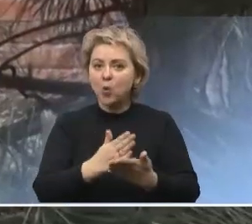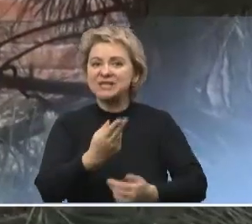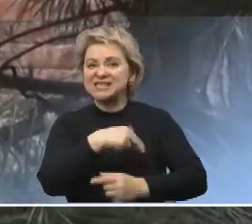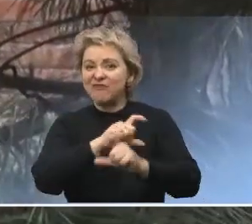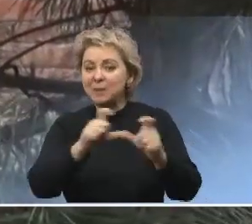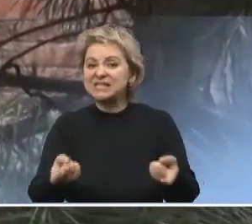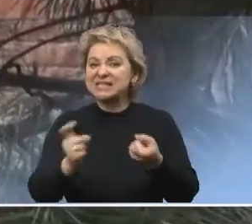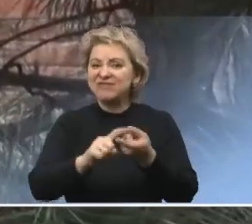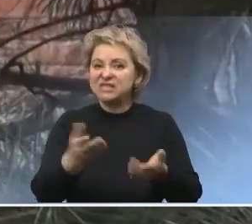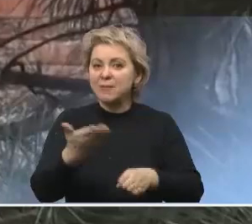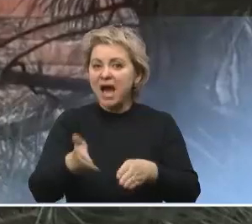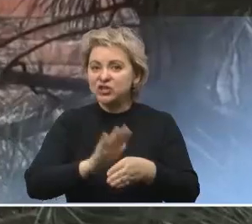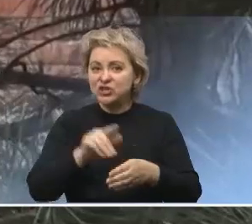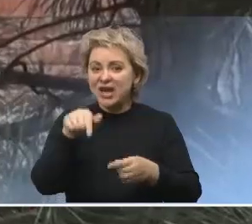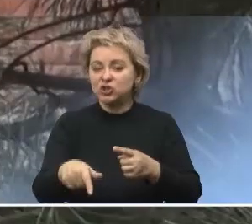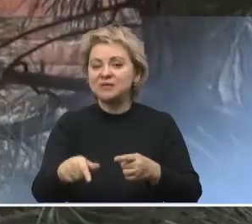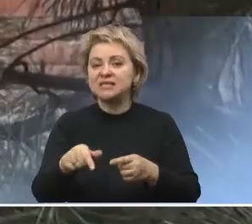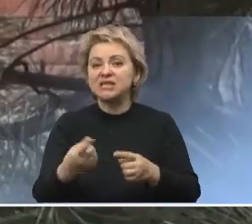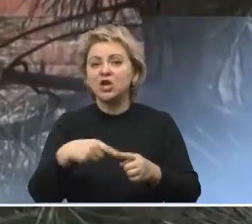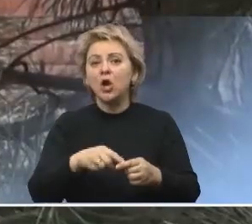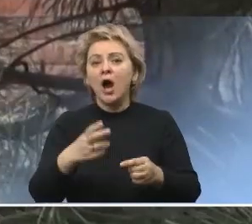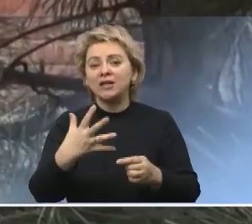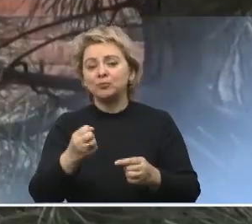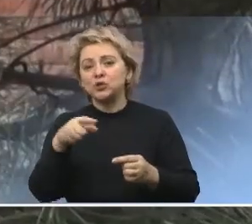в зависимости от тяжести их состояния здоровья, от 200